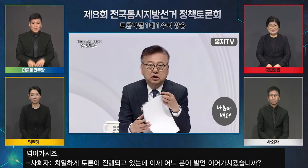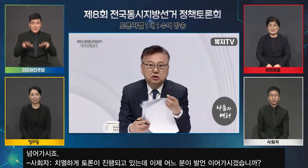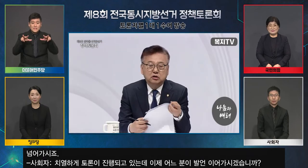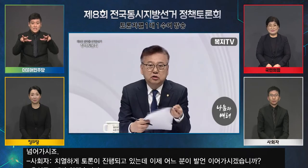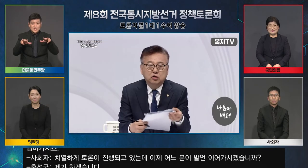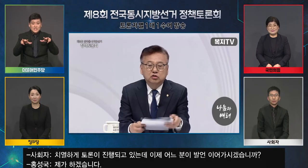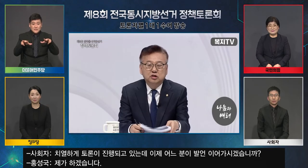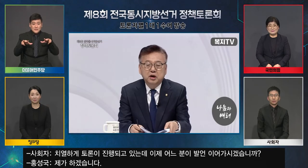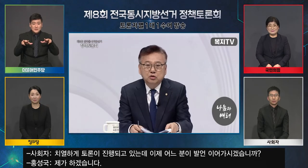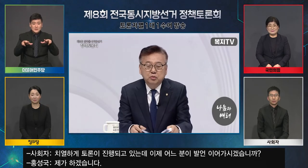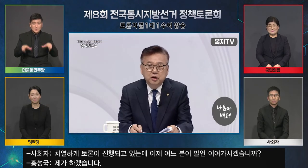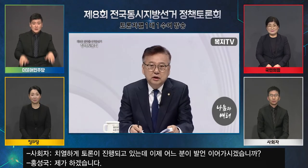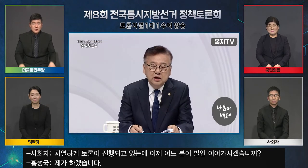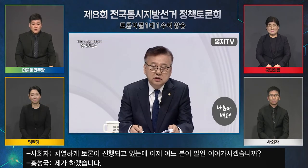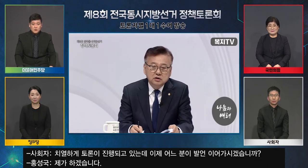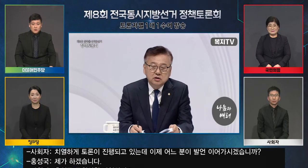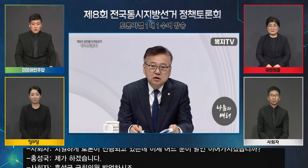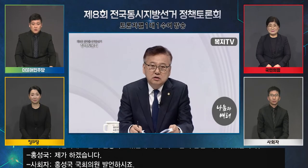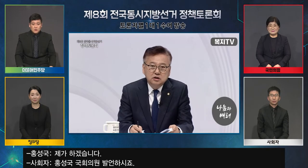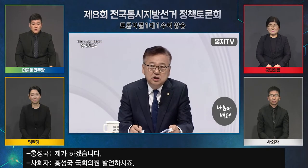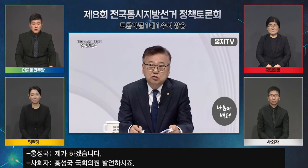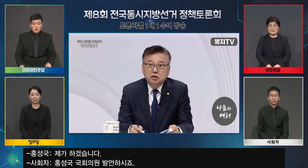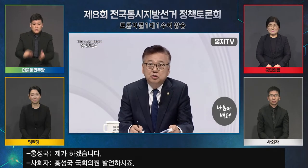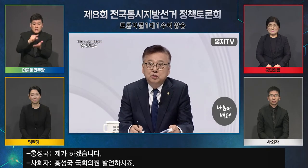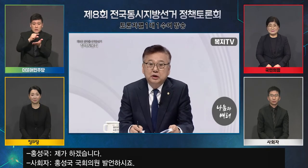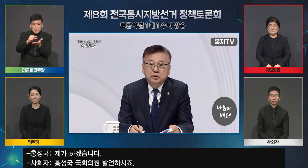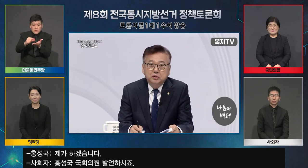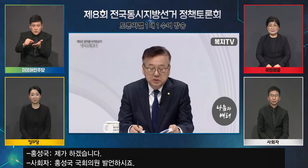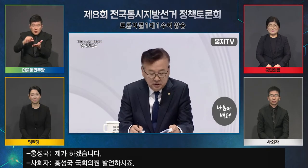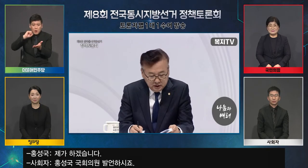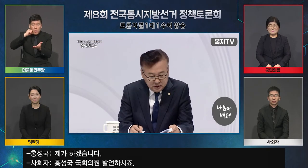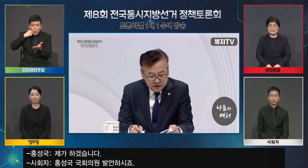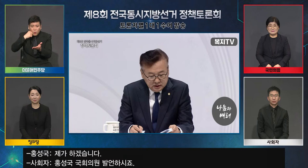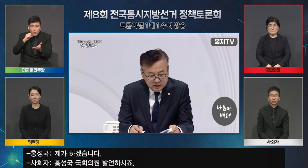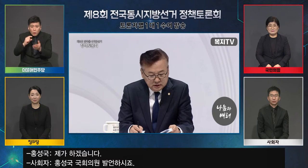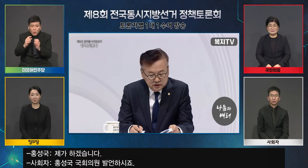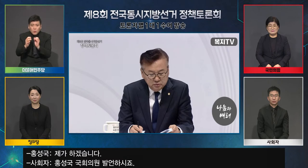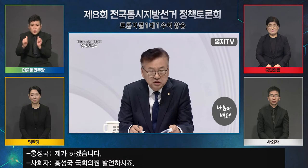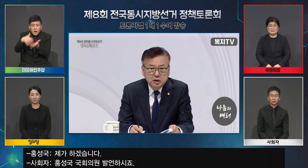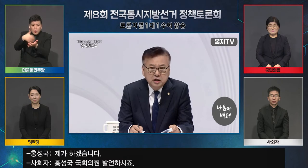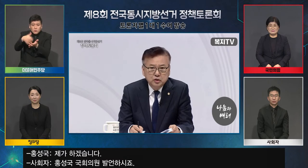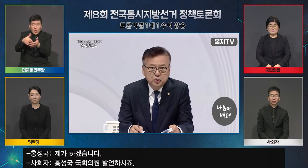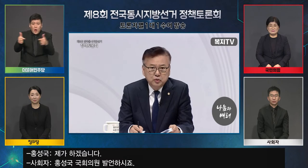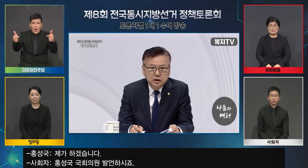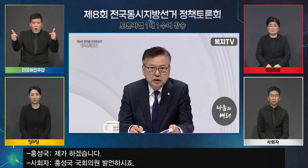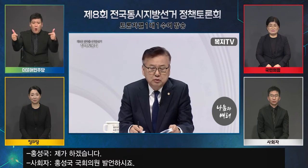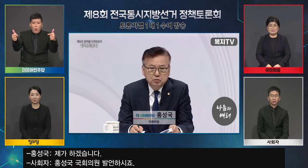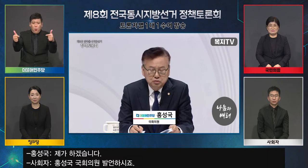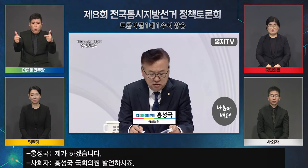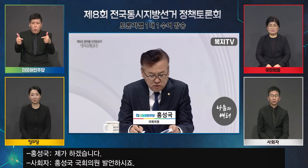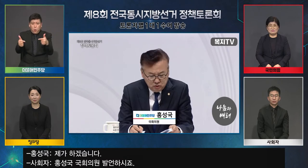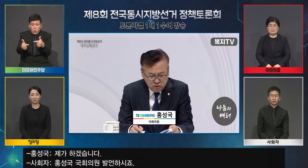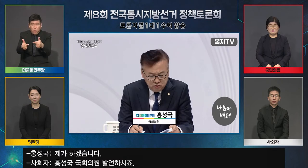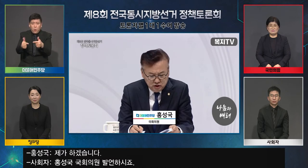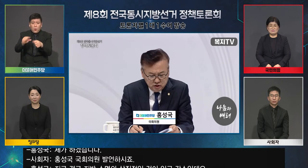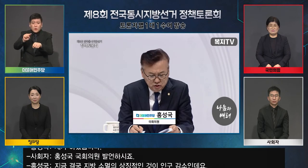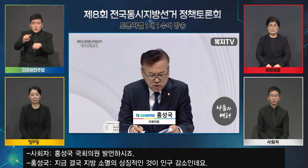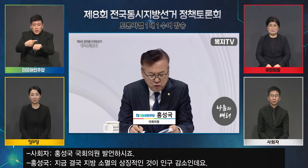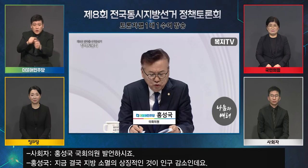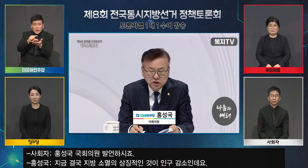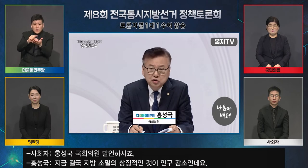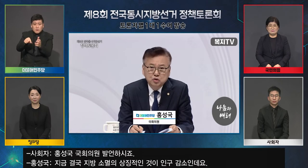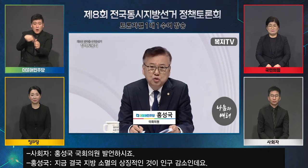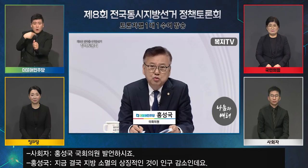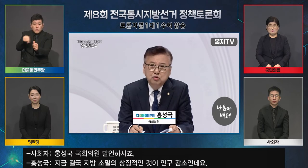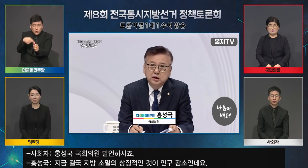결국 지방소멸의 상징적인 것이 인구 감소인데요. 지금 지방교육에 대한 부분 또 우리